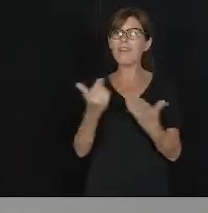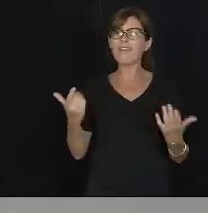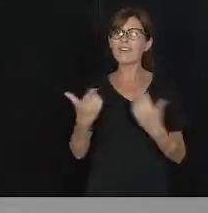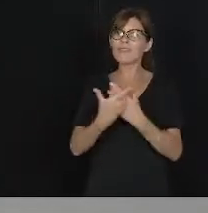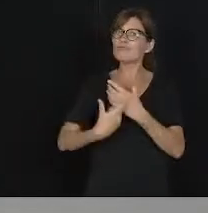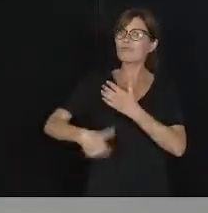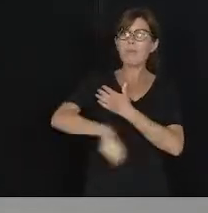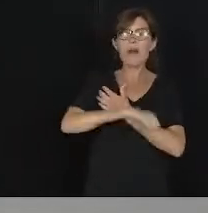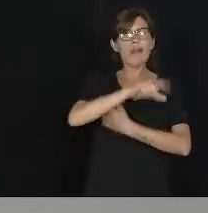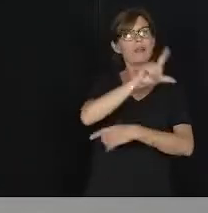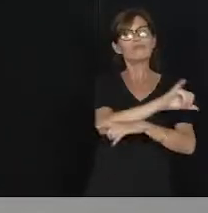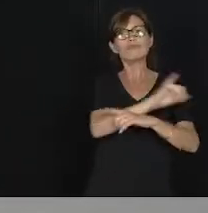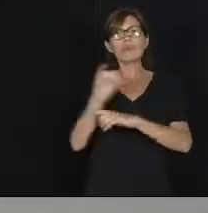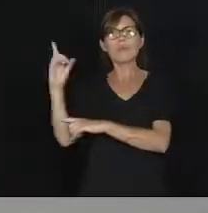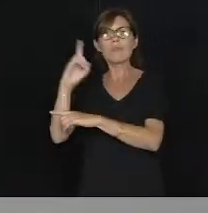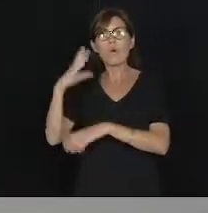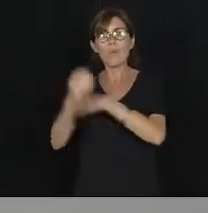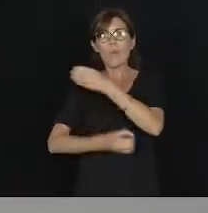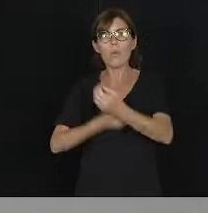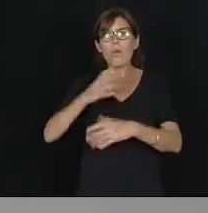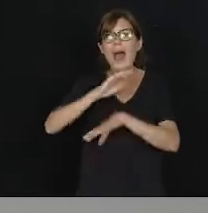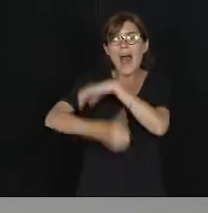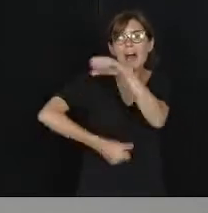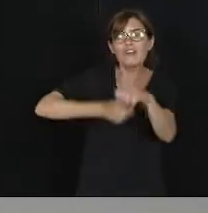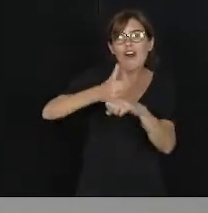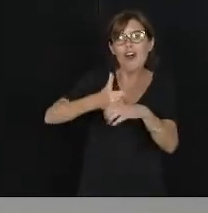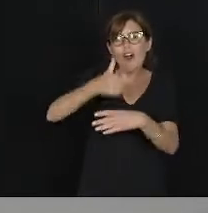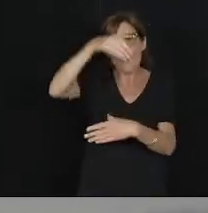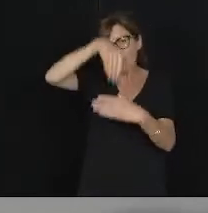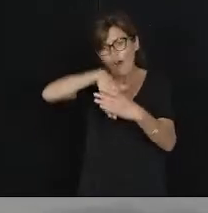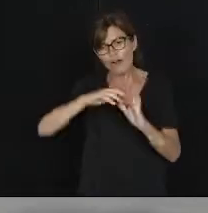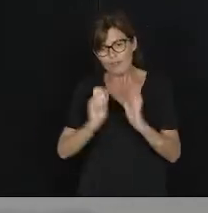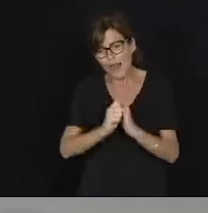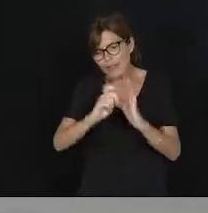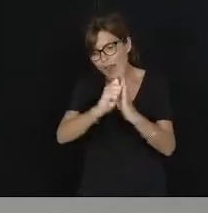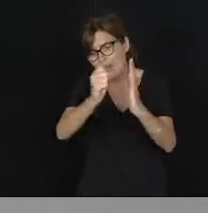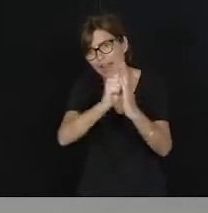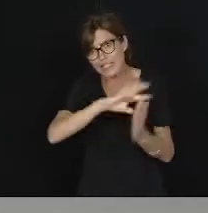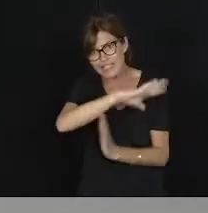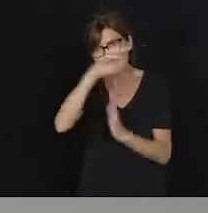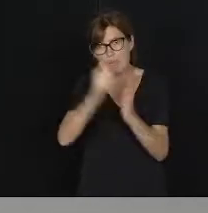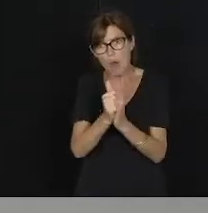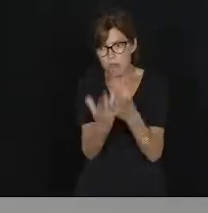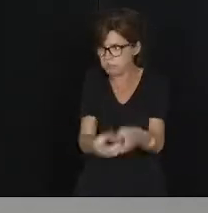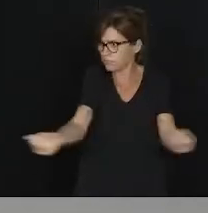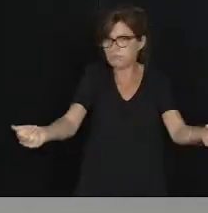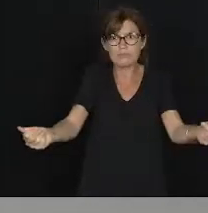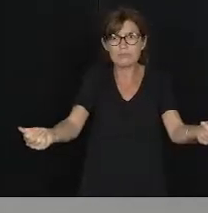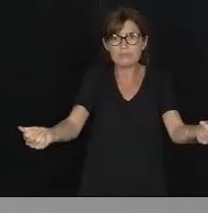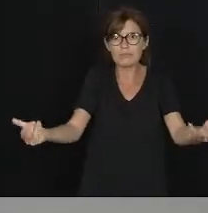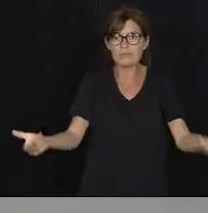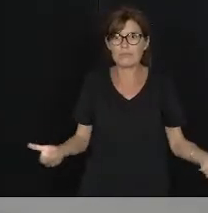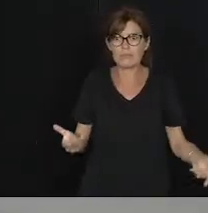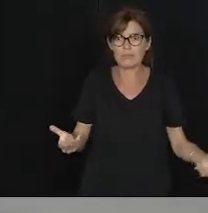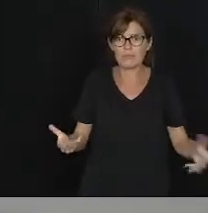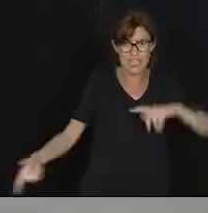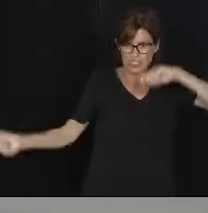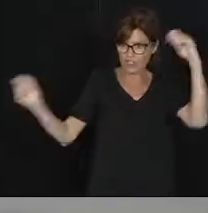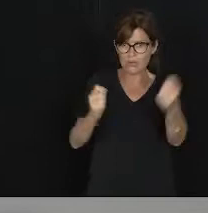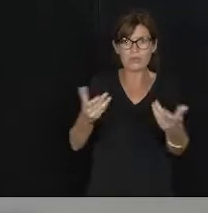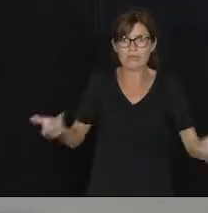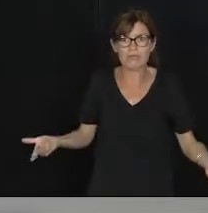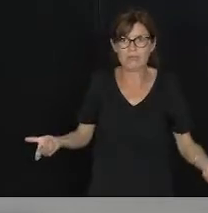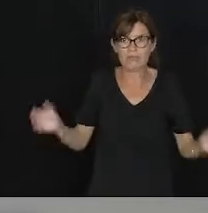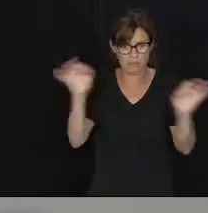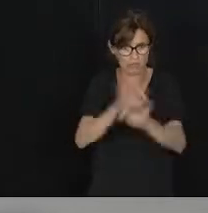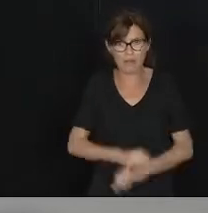année, ou celles aussi plus intimes que seul le couple partage, ces dates symboliques, elles permettent à la fois, puisqu'elles sont bouleversées, de